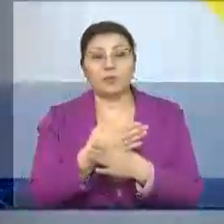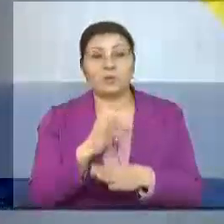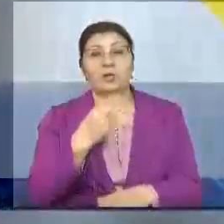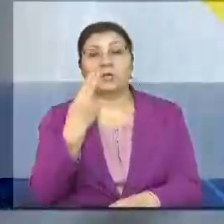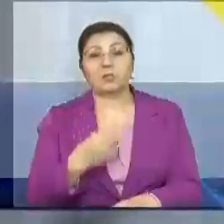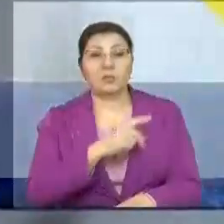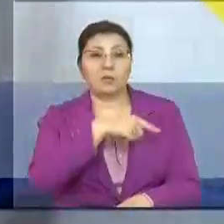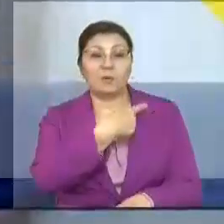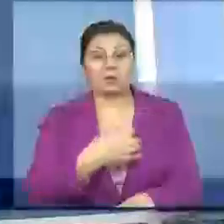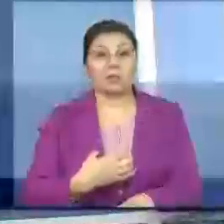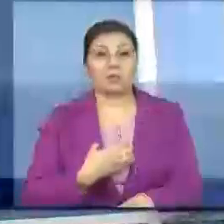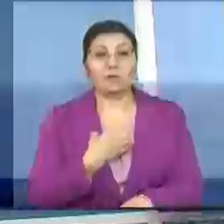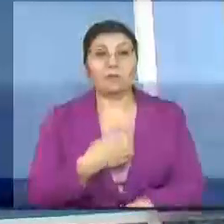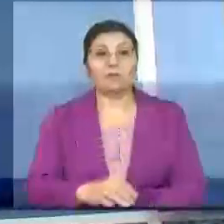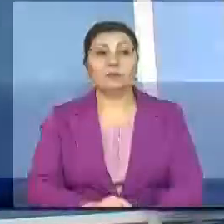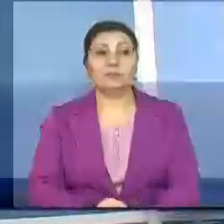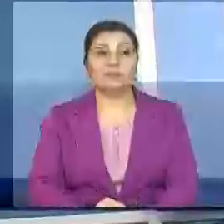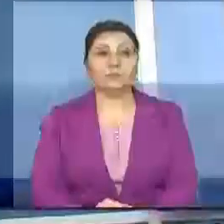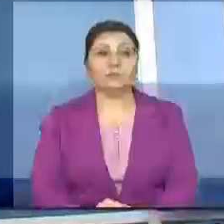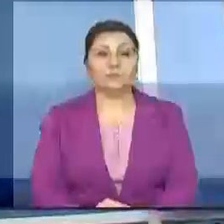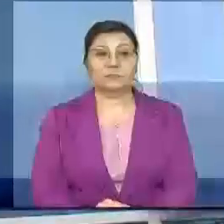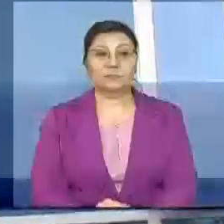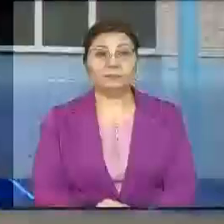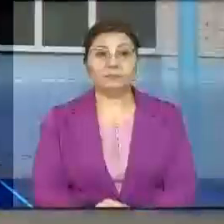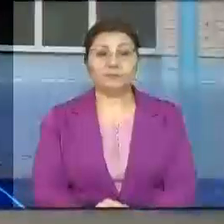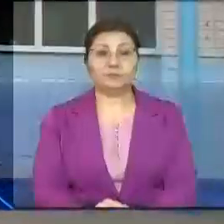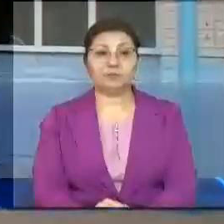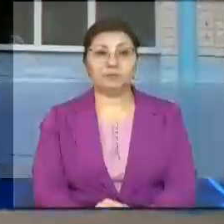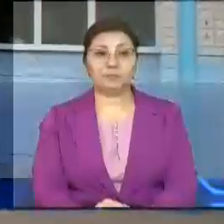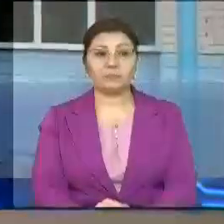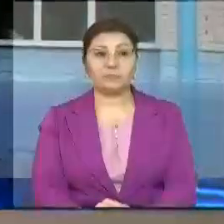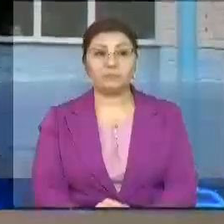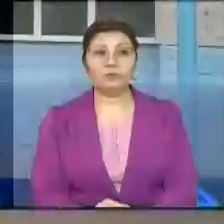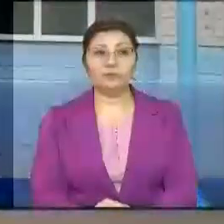социального медицинского страхования. Динара Абдуалиева, Бахычан Едыгеев, телеканал Актобе.